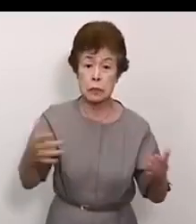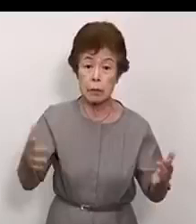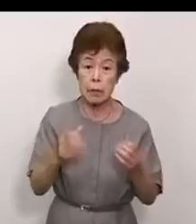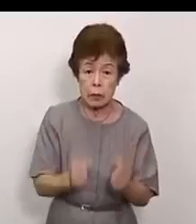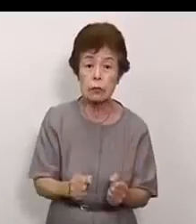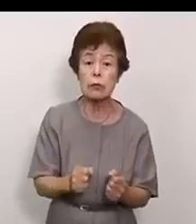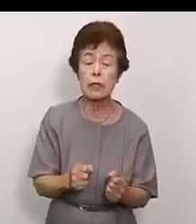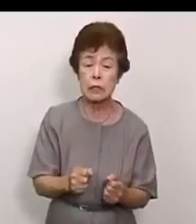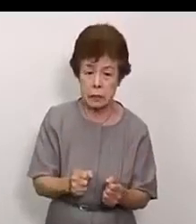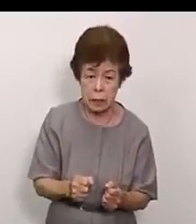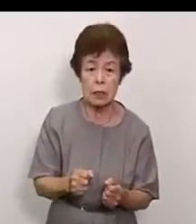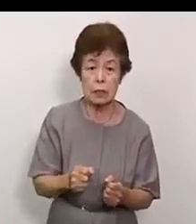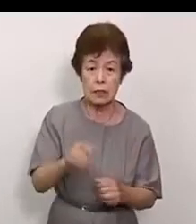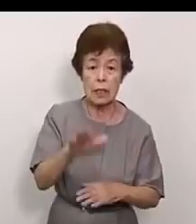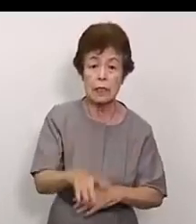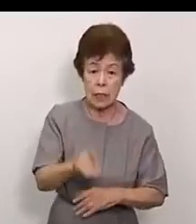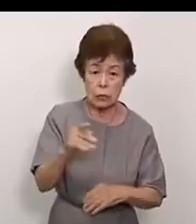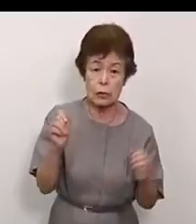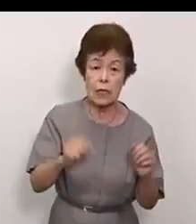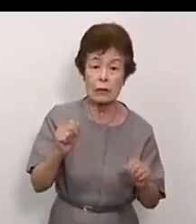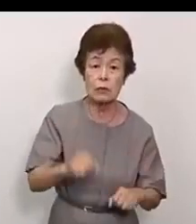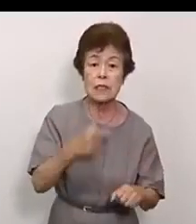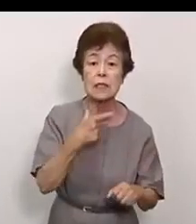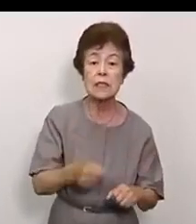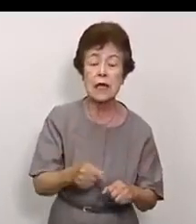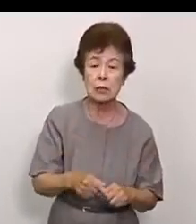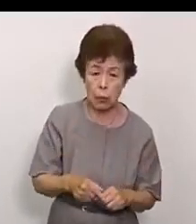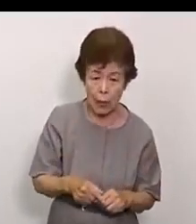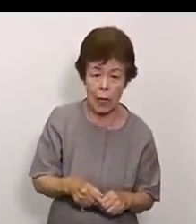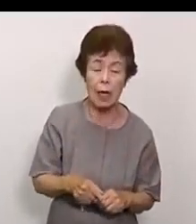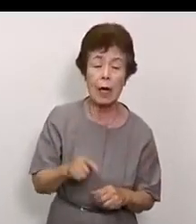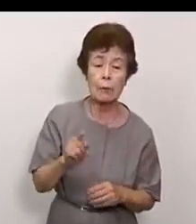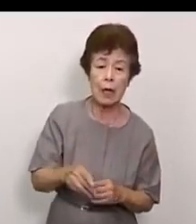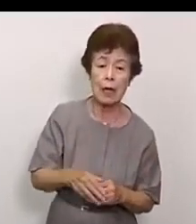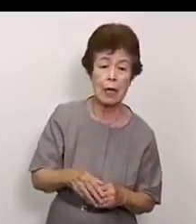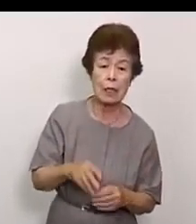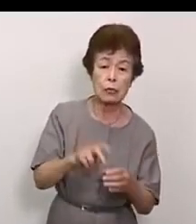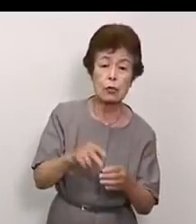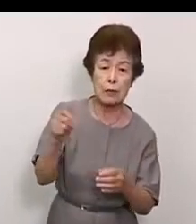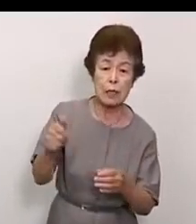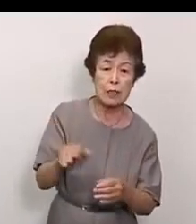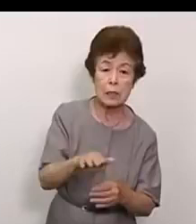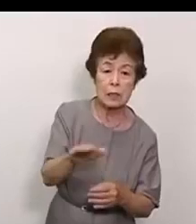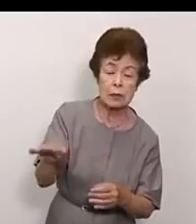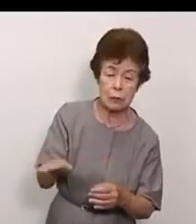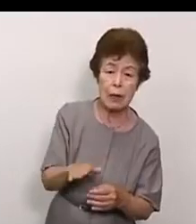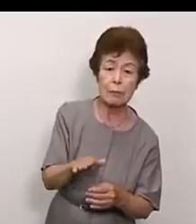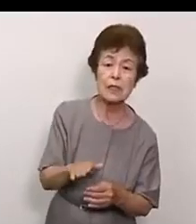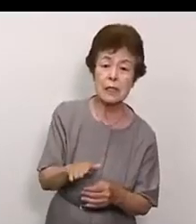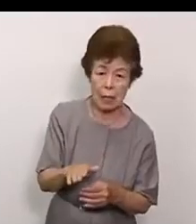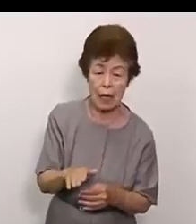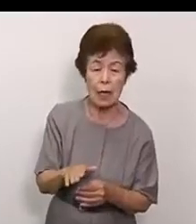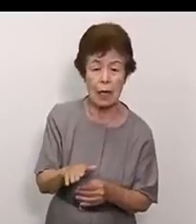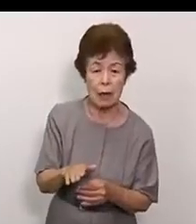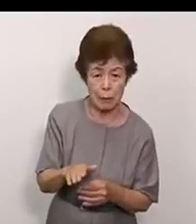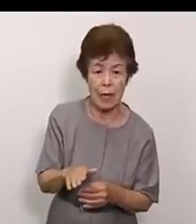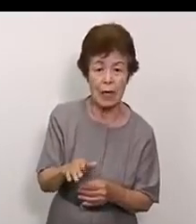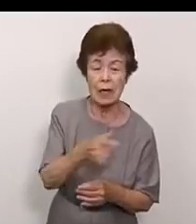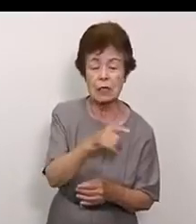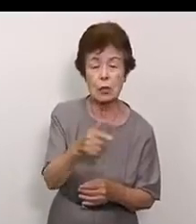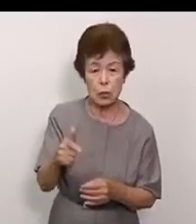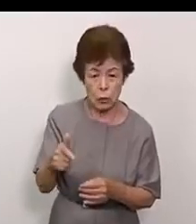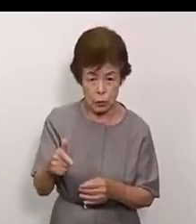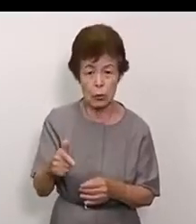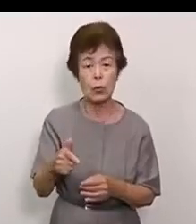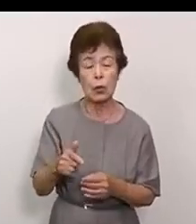ちょっと冒頭に確認しておきたいのがですね、こうご覧になってる方は皆さん多分宇都宮さんに関心のある方なので、すごいもう社会説法で言わなくても分かるとは